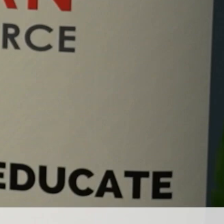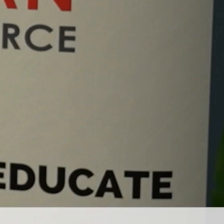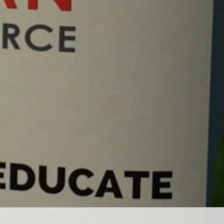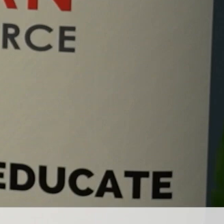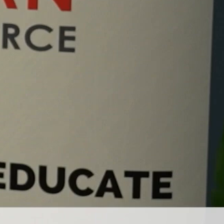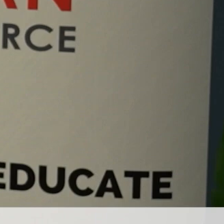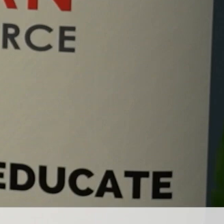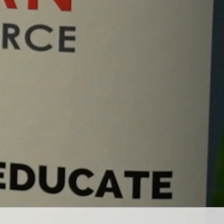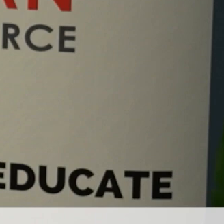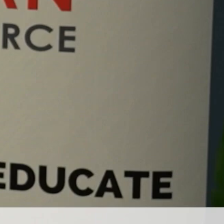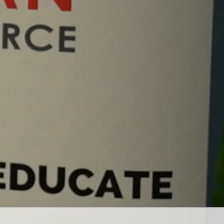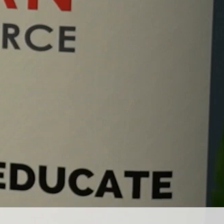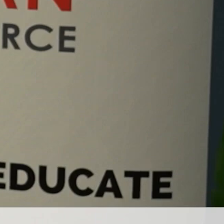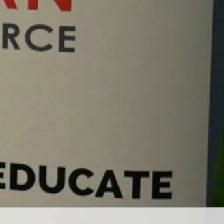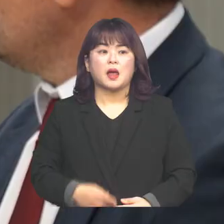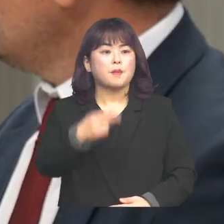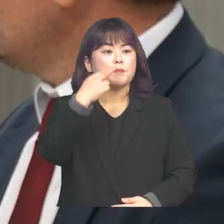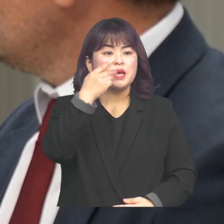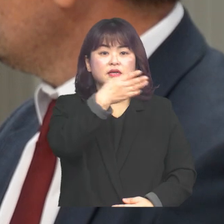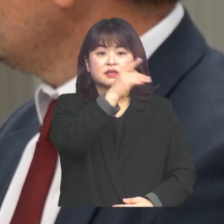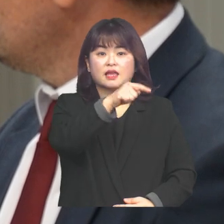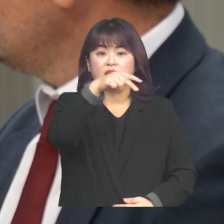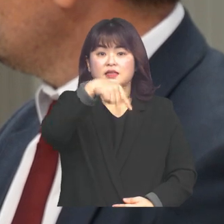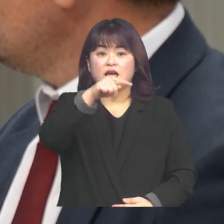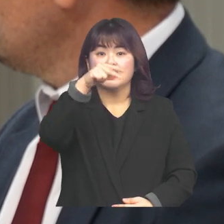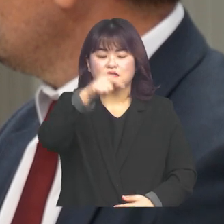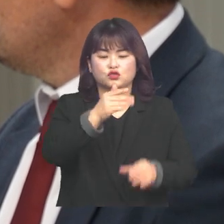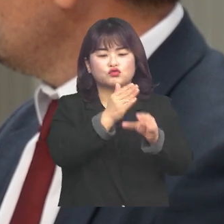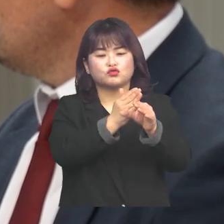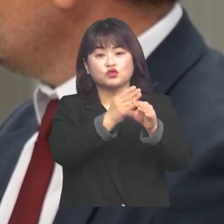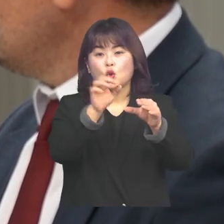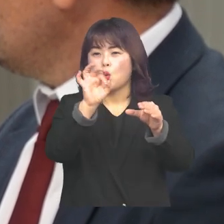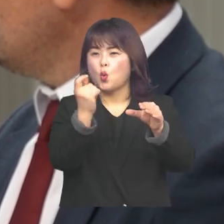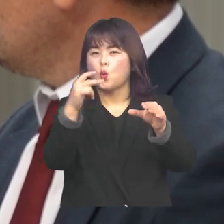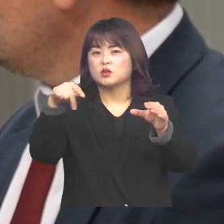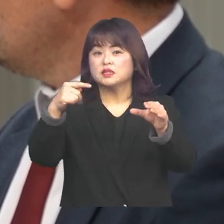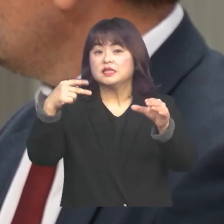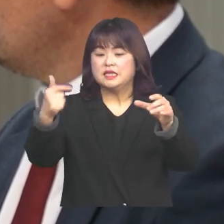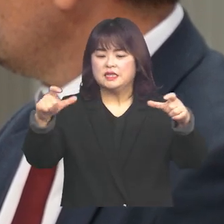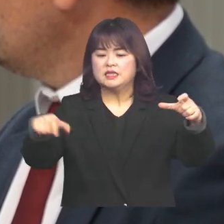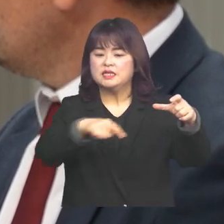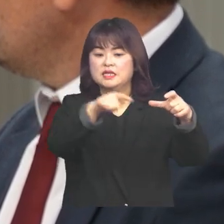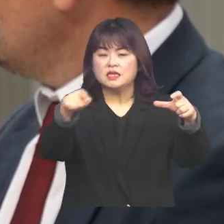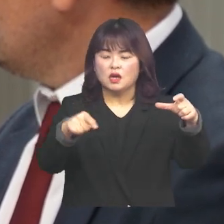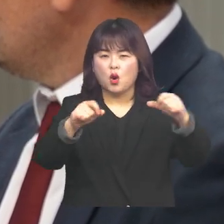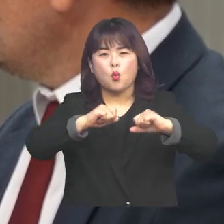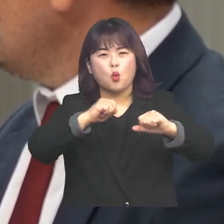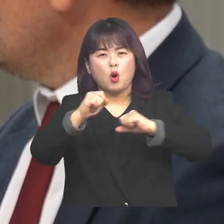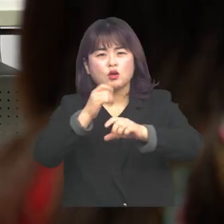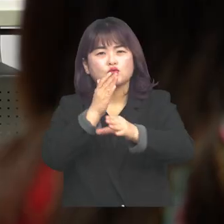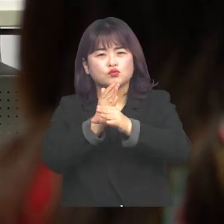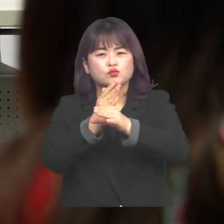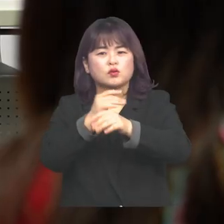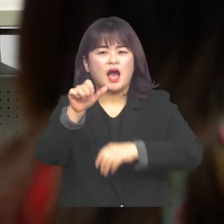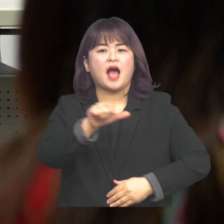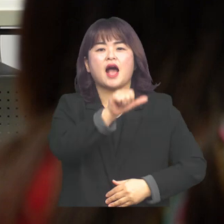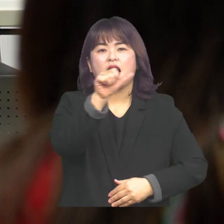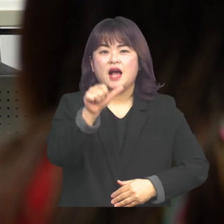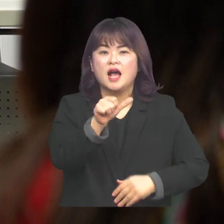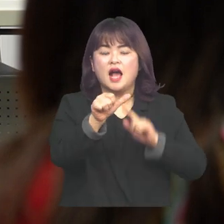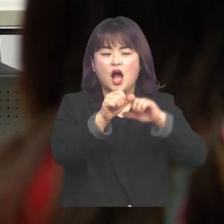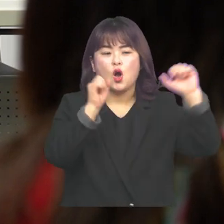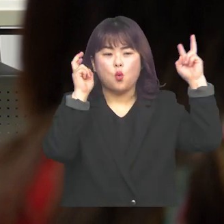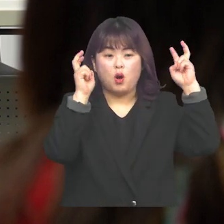we can work together. 미국의 텍사스주 중부 지역인 오스틴시에서 활동하는 아시아 기업인들의